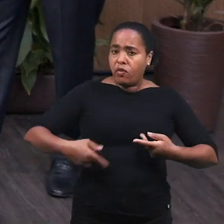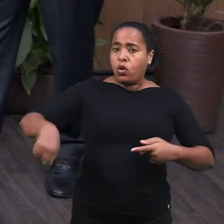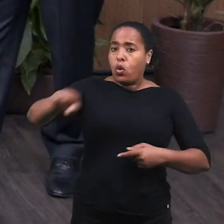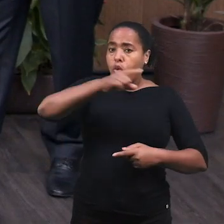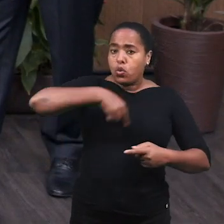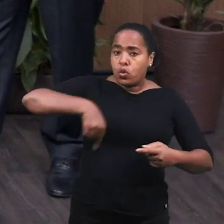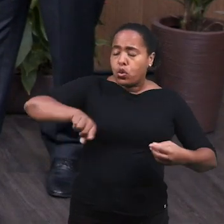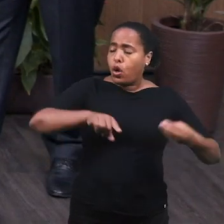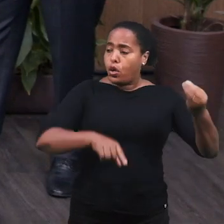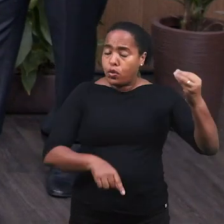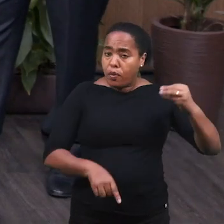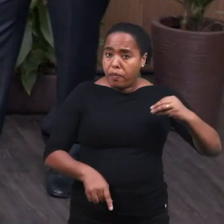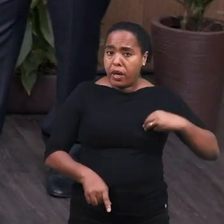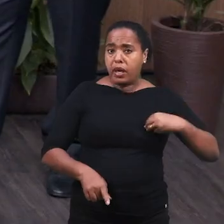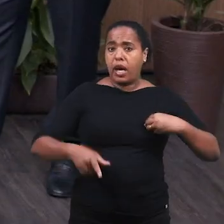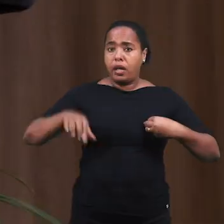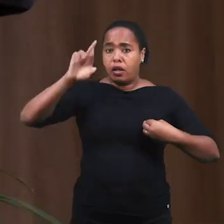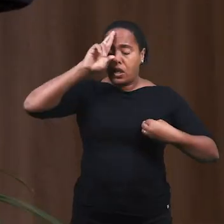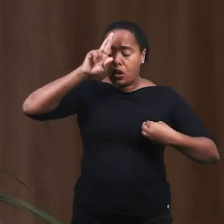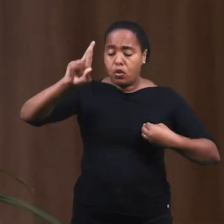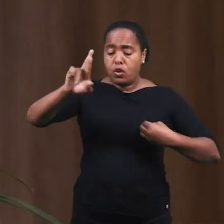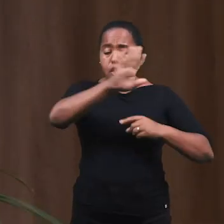Это была